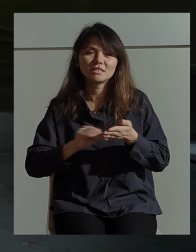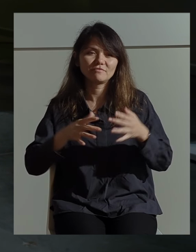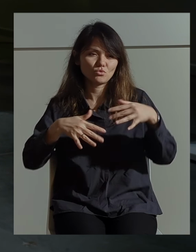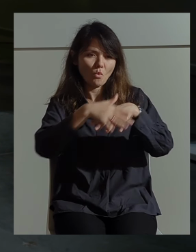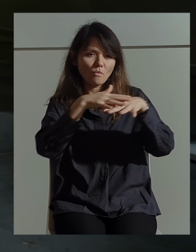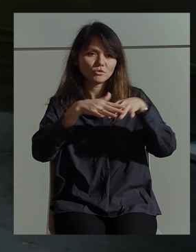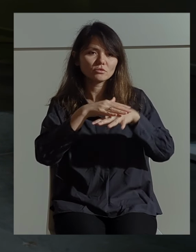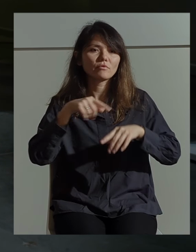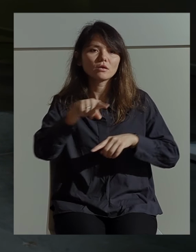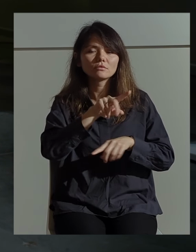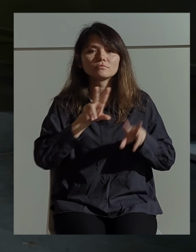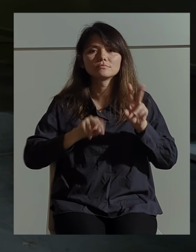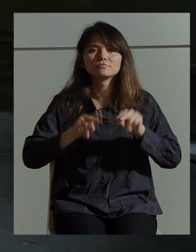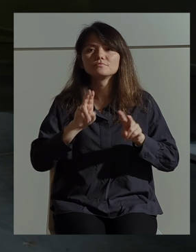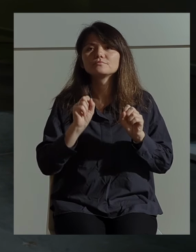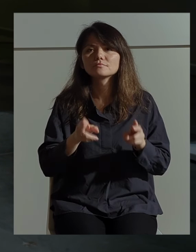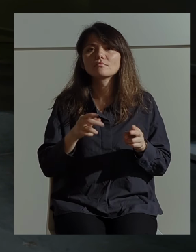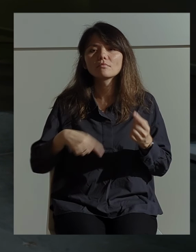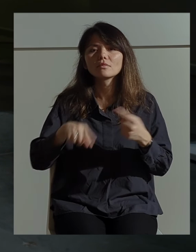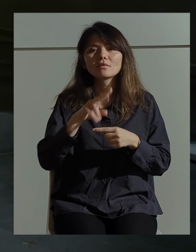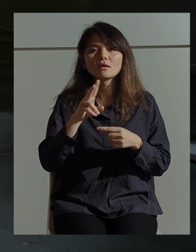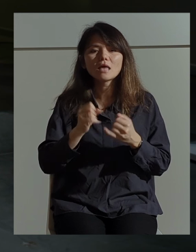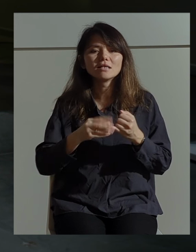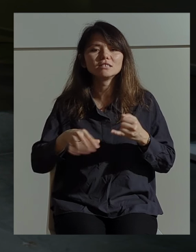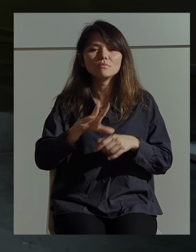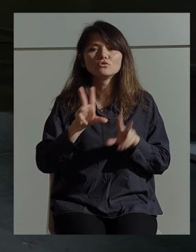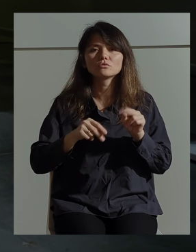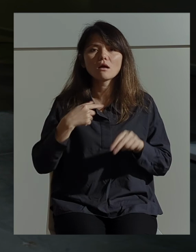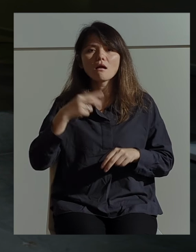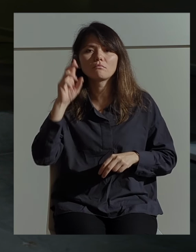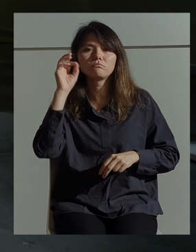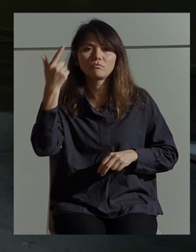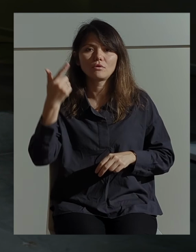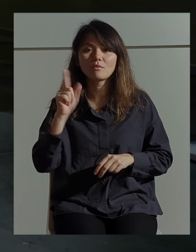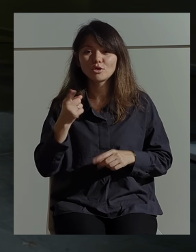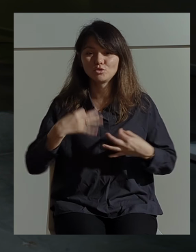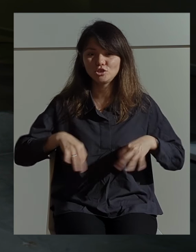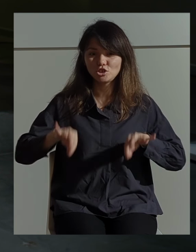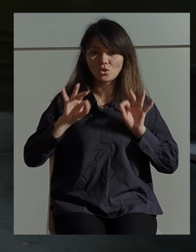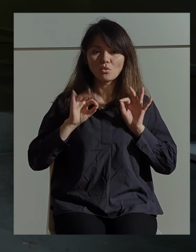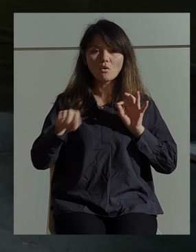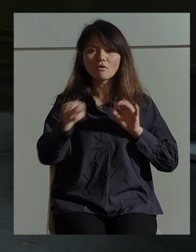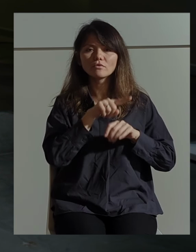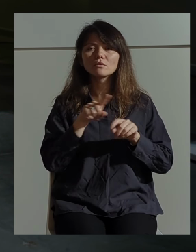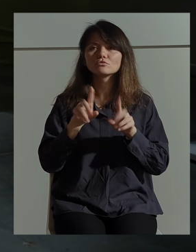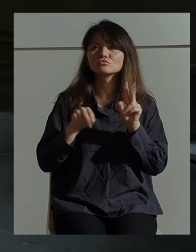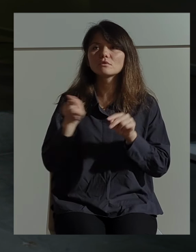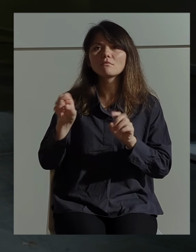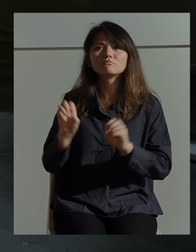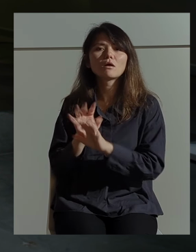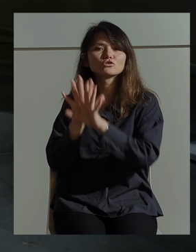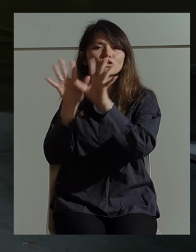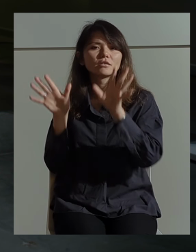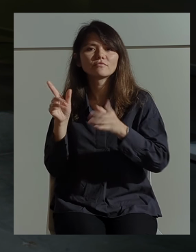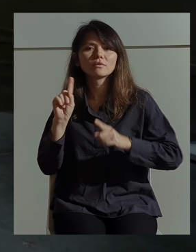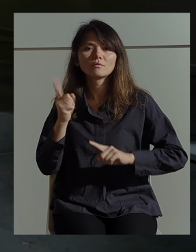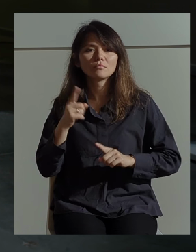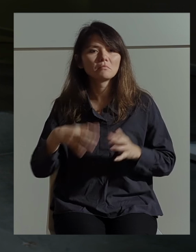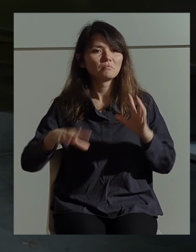считает себя наместником Бога на земле то есть в каком-то смысле логика чиновничества действительно божественна то есть сначала мир